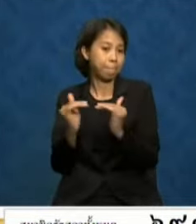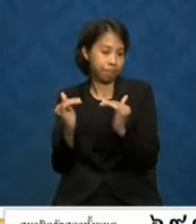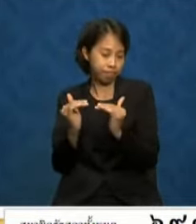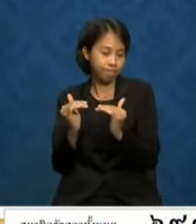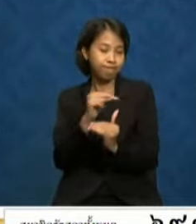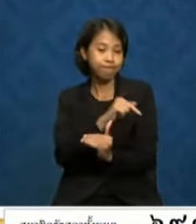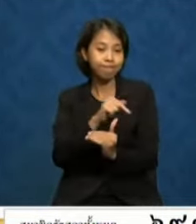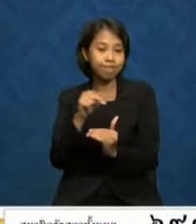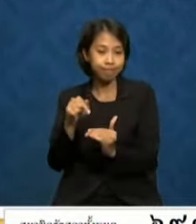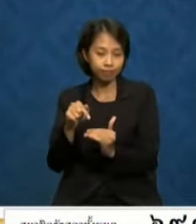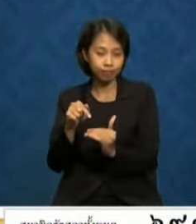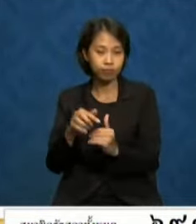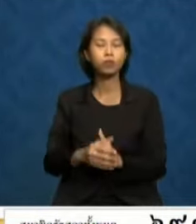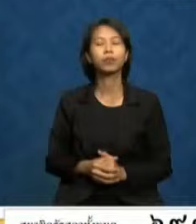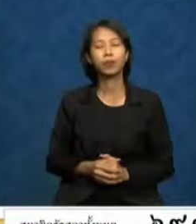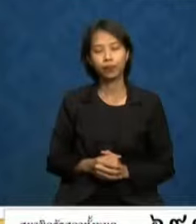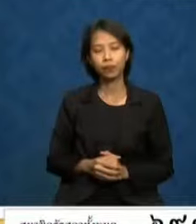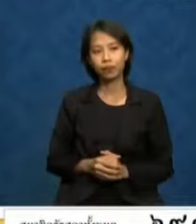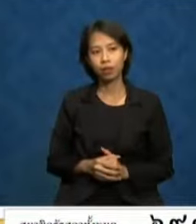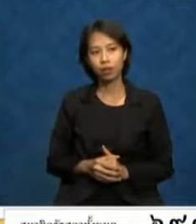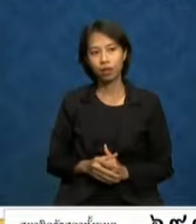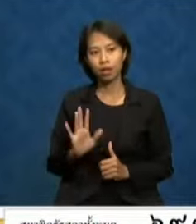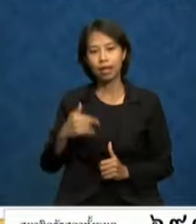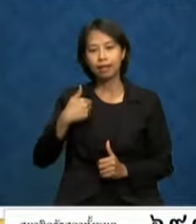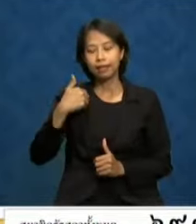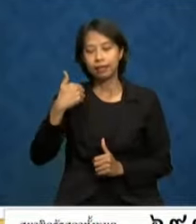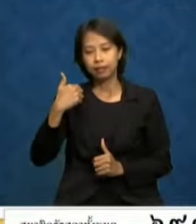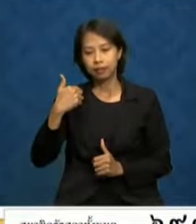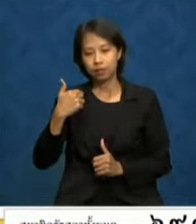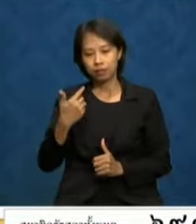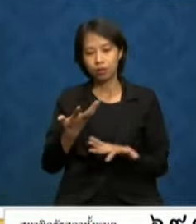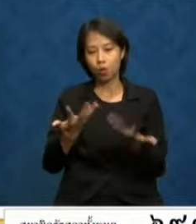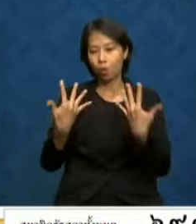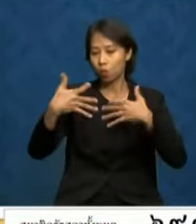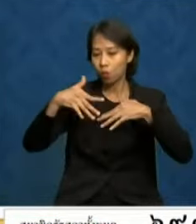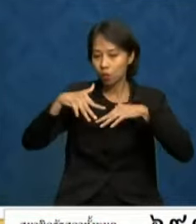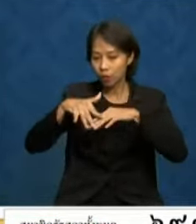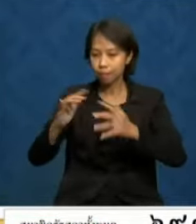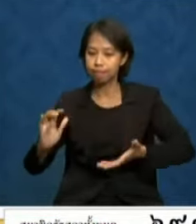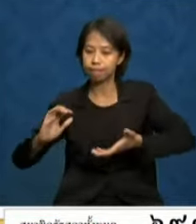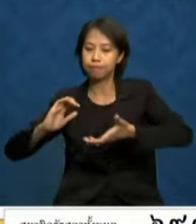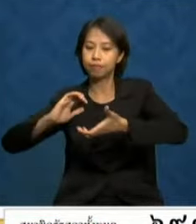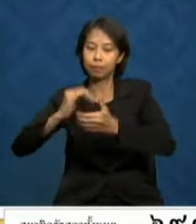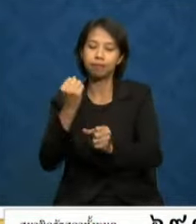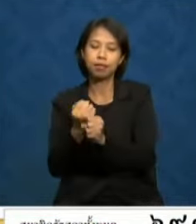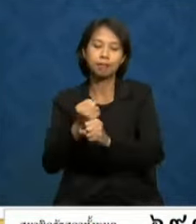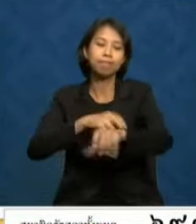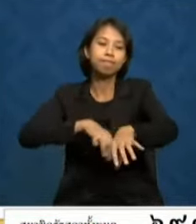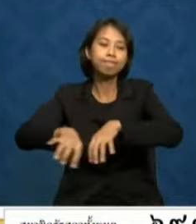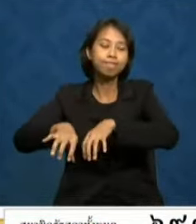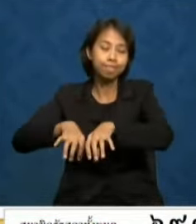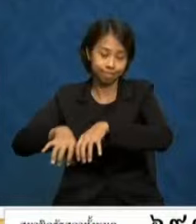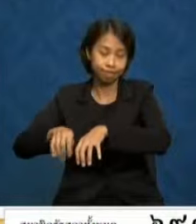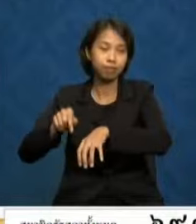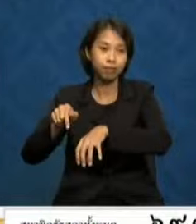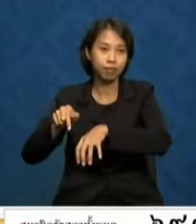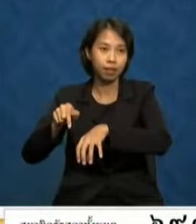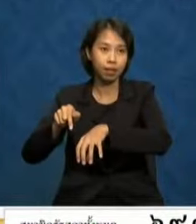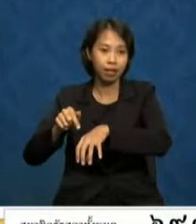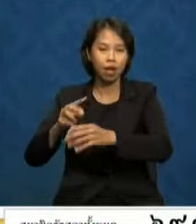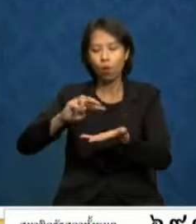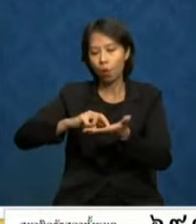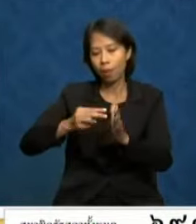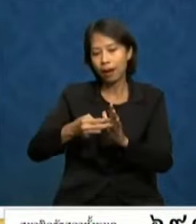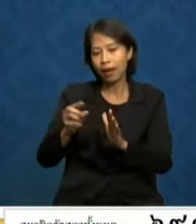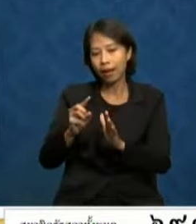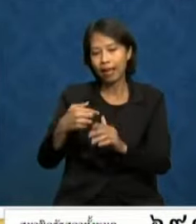ตและเกษตรกรของเรานะครับเราจะต้องบูรณาการและร่วมไม้ร่วมมือกับเขานะครับเป็นอย่างดีซึ่งไม่ใช่หมายความว่